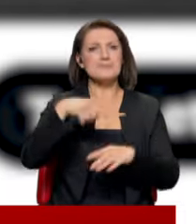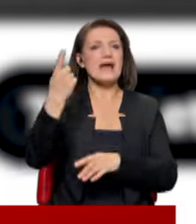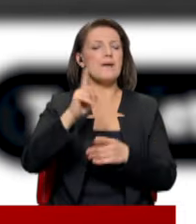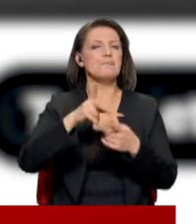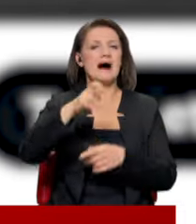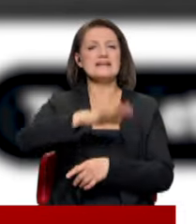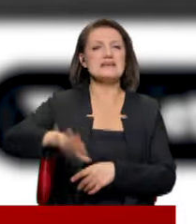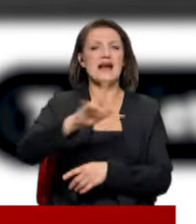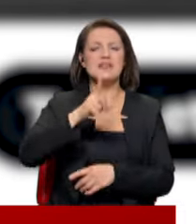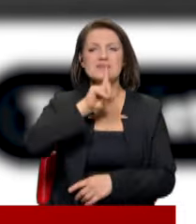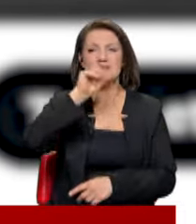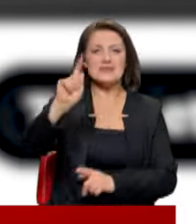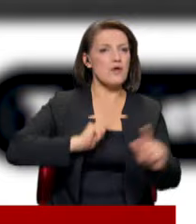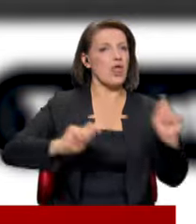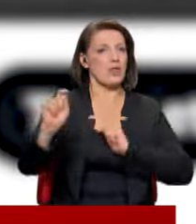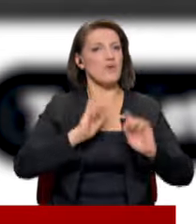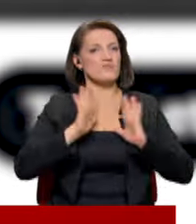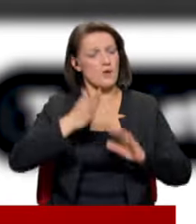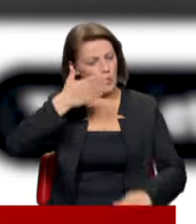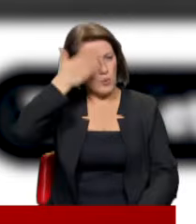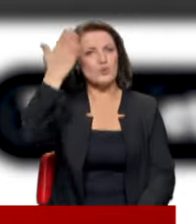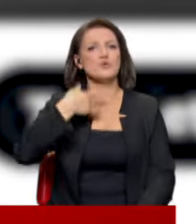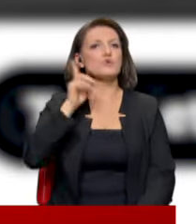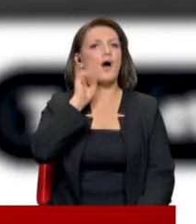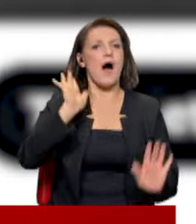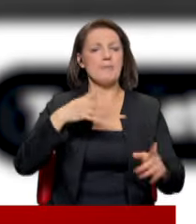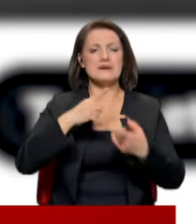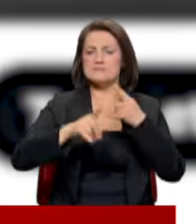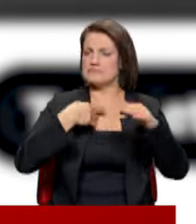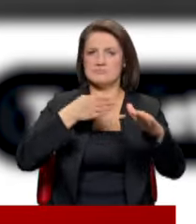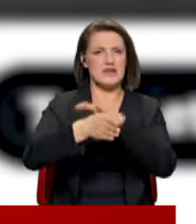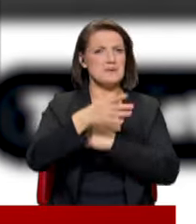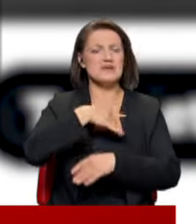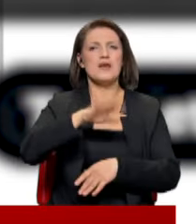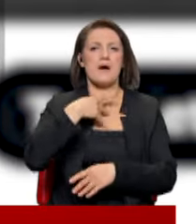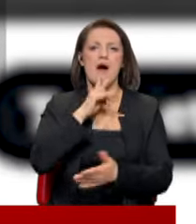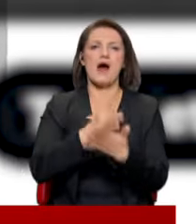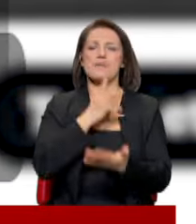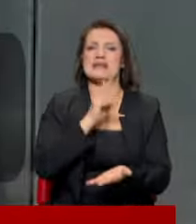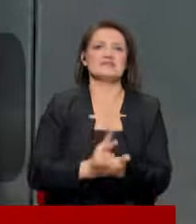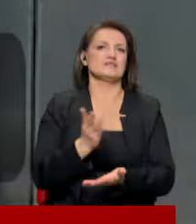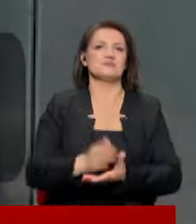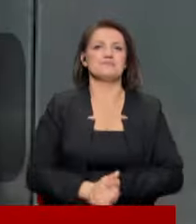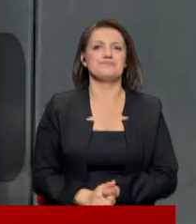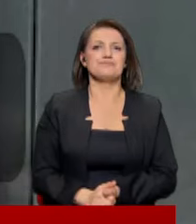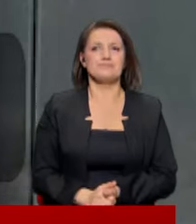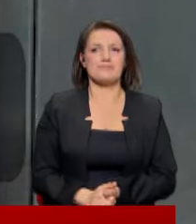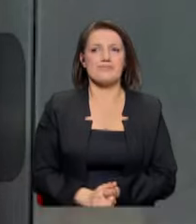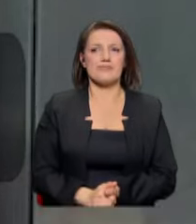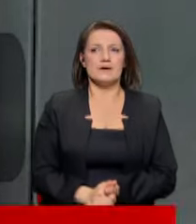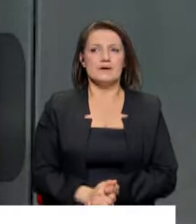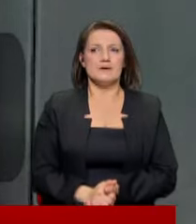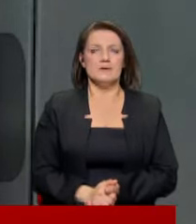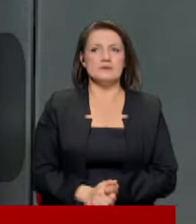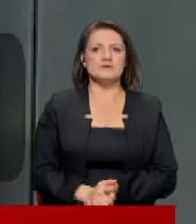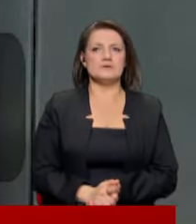siyasi partilerden de teklifler geldi. Onur duyuyorum ama siyasete girmeyeceğime dair kararım kesin. Sayın Genel Başkanımızın